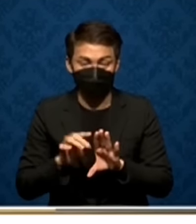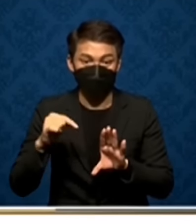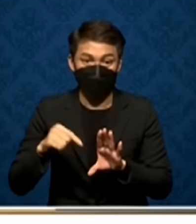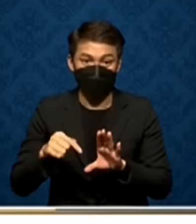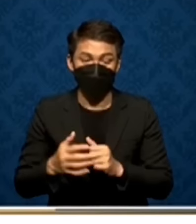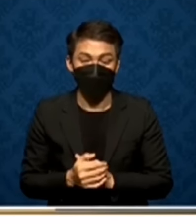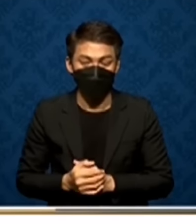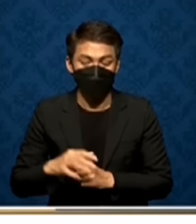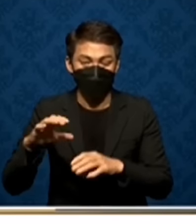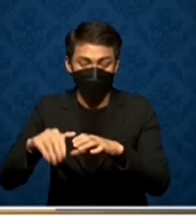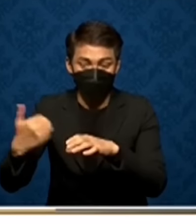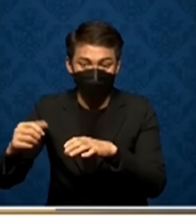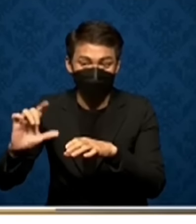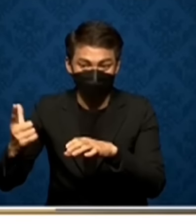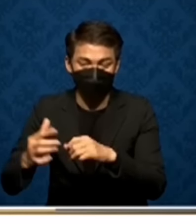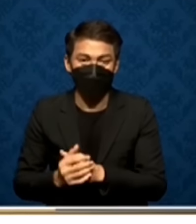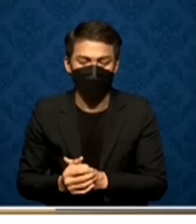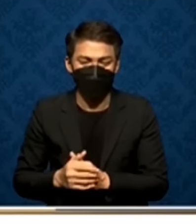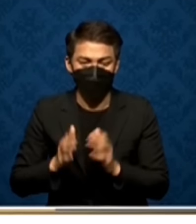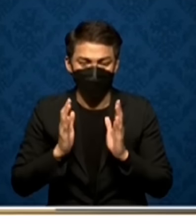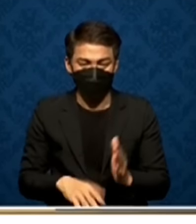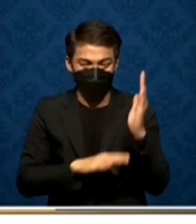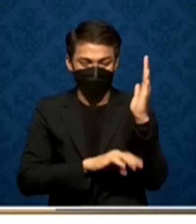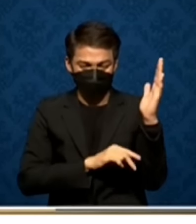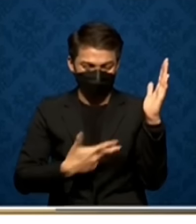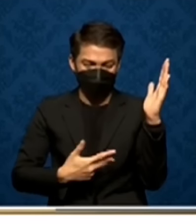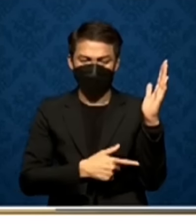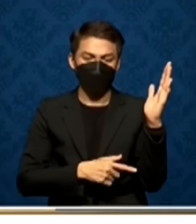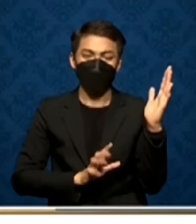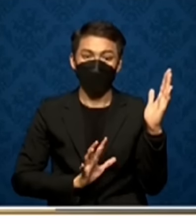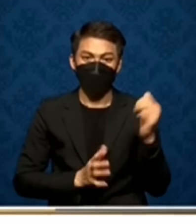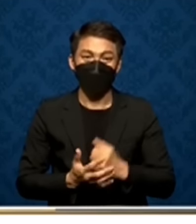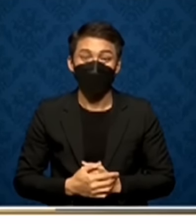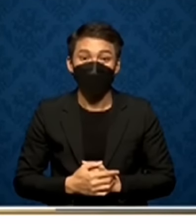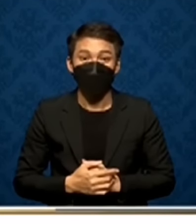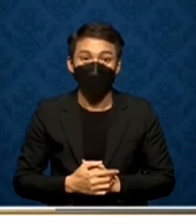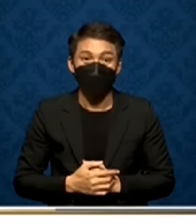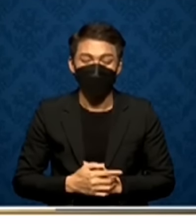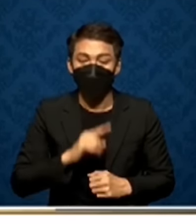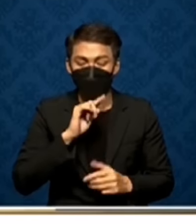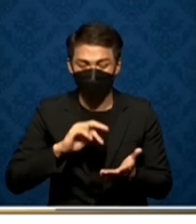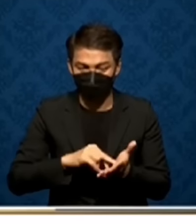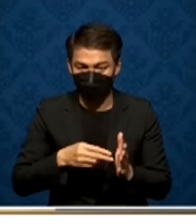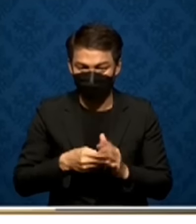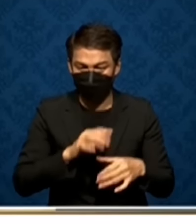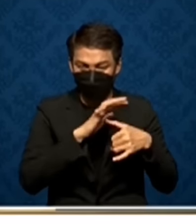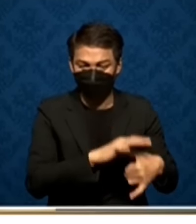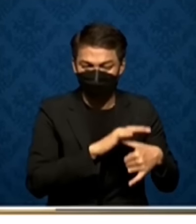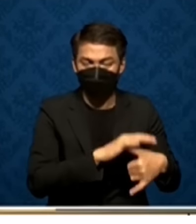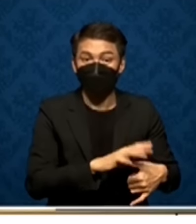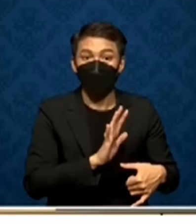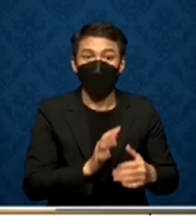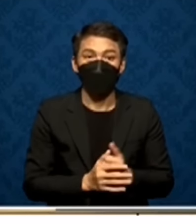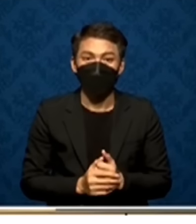ปัตตานีนะเขาไม่ใช่คนนราธิวาสเขาไม่ใช่คนนครที่ท่านให้ถูกกดได้หรือเขาไม่ใช่คน